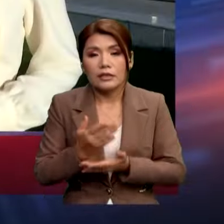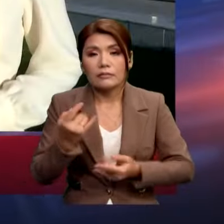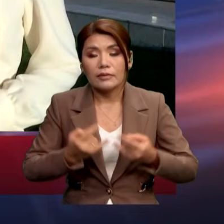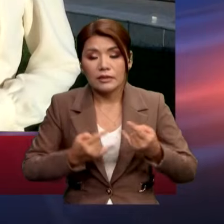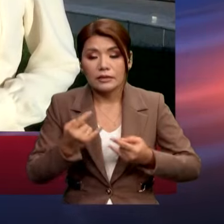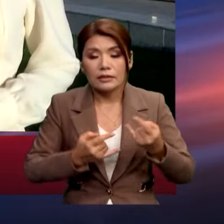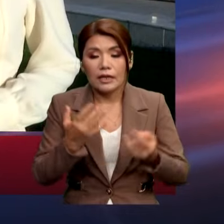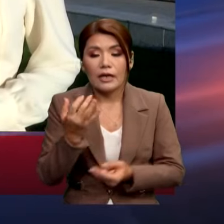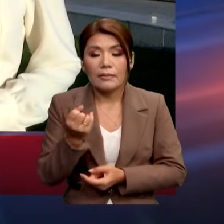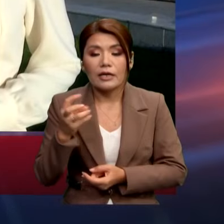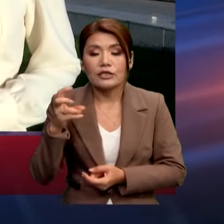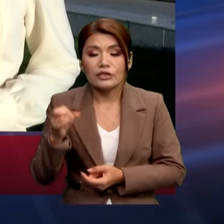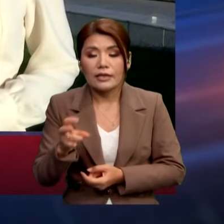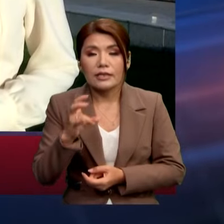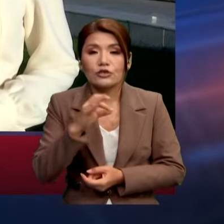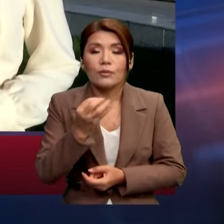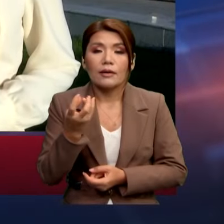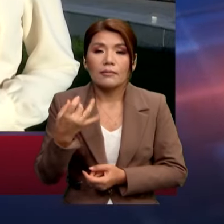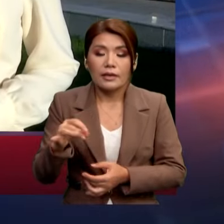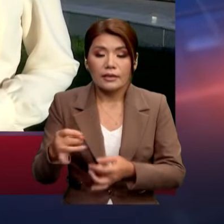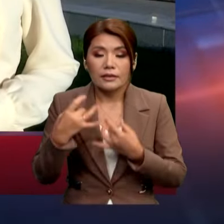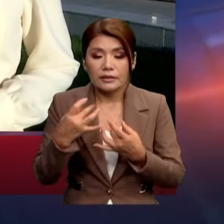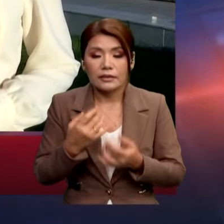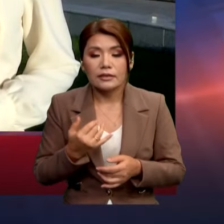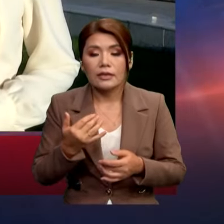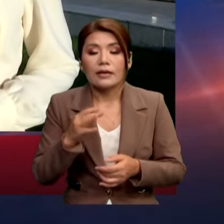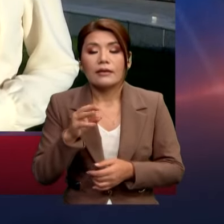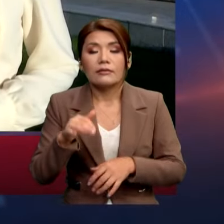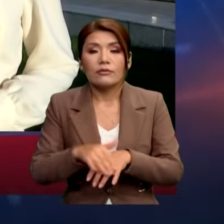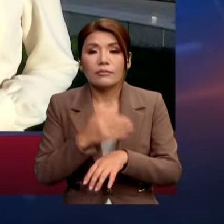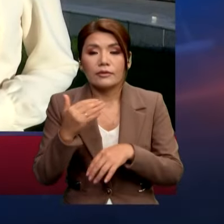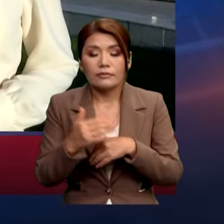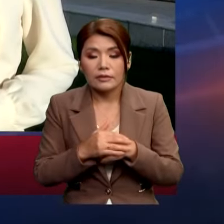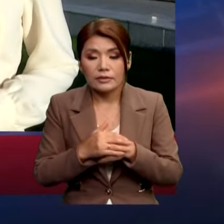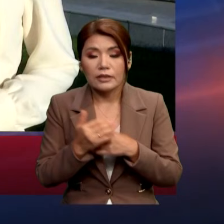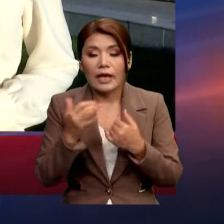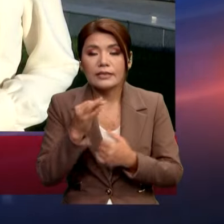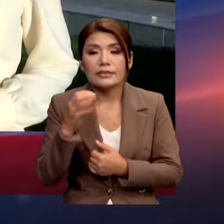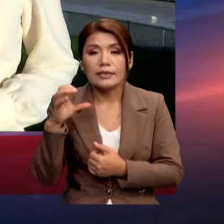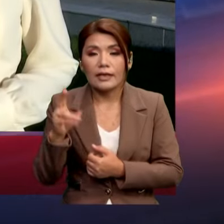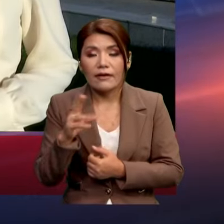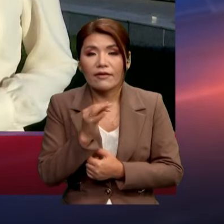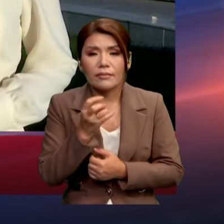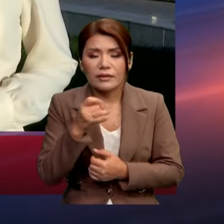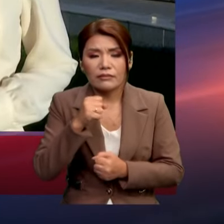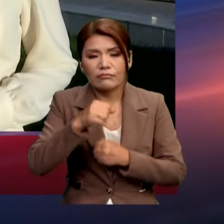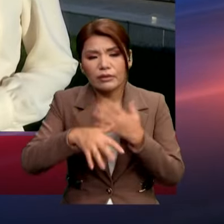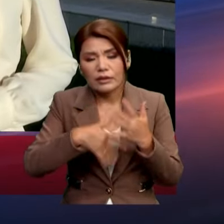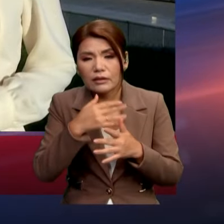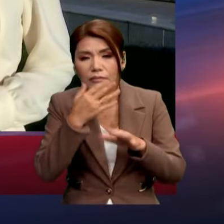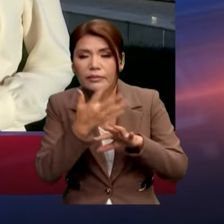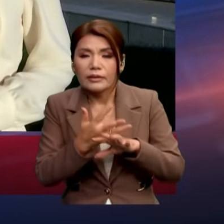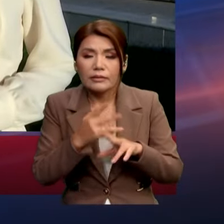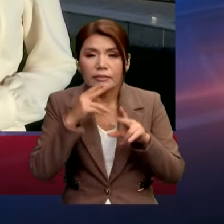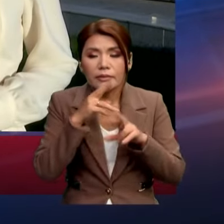байланыста тұрған әріптесі Маржан Жұмабай біліп көрді. Маржан, кеш жарық, СК фармацияның былықтары